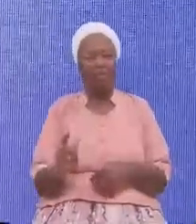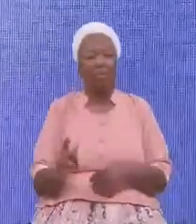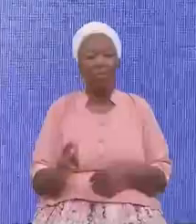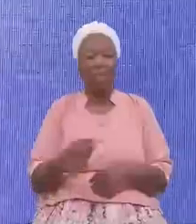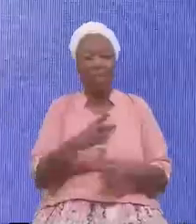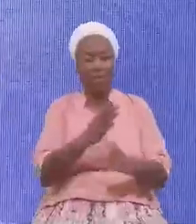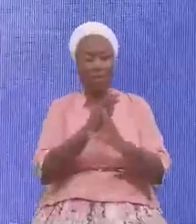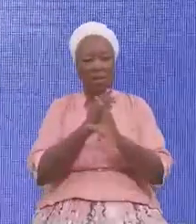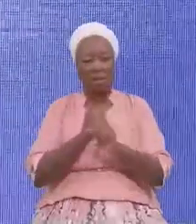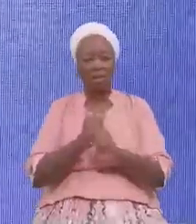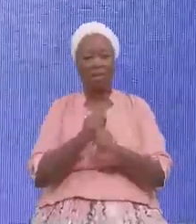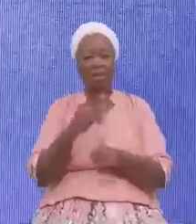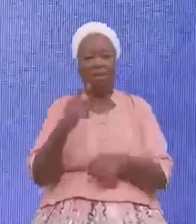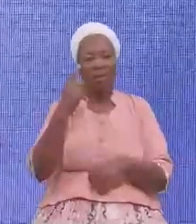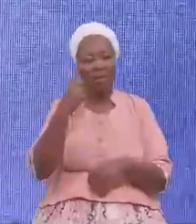recouvra la vue.